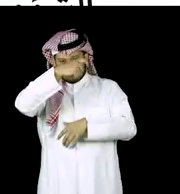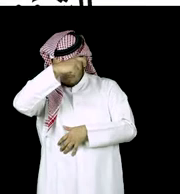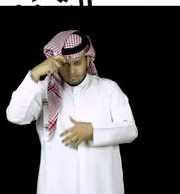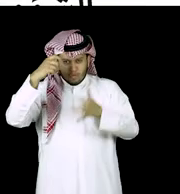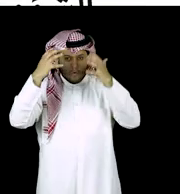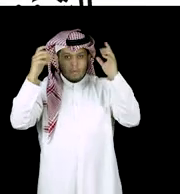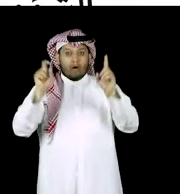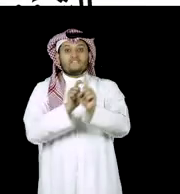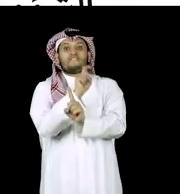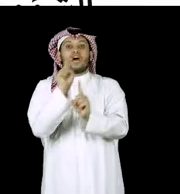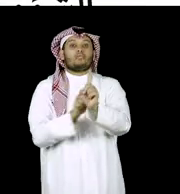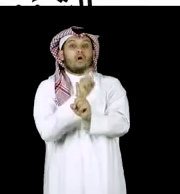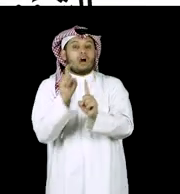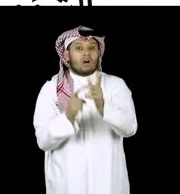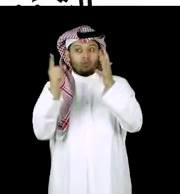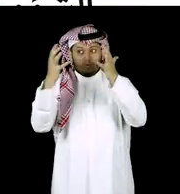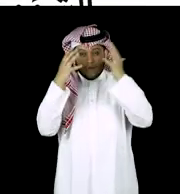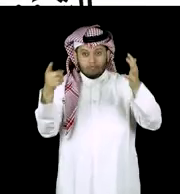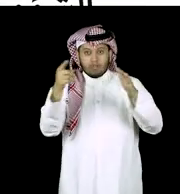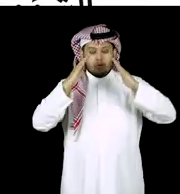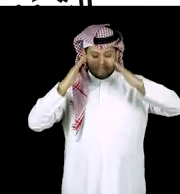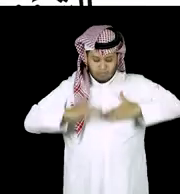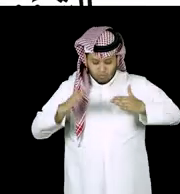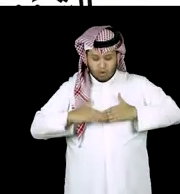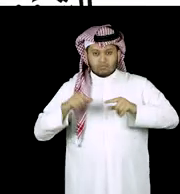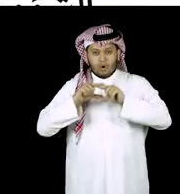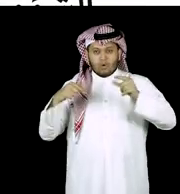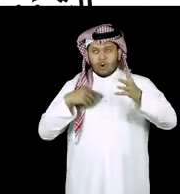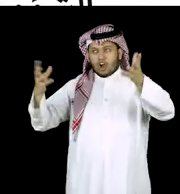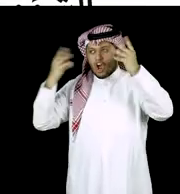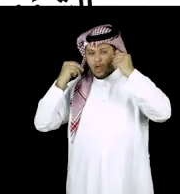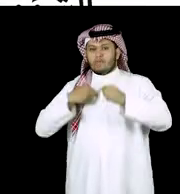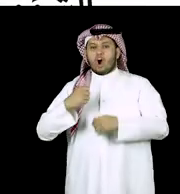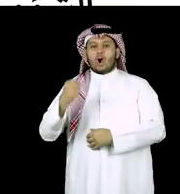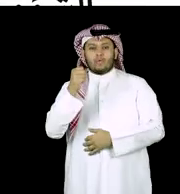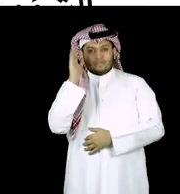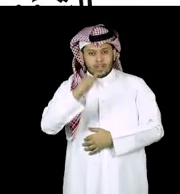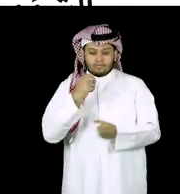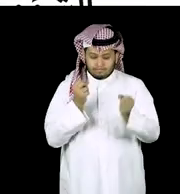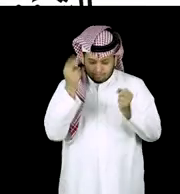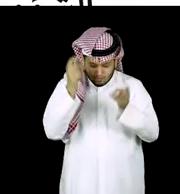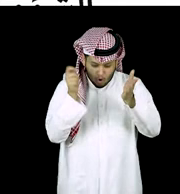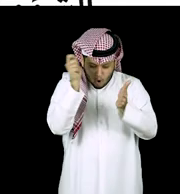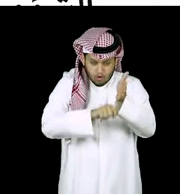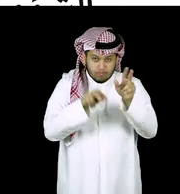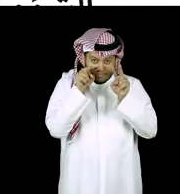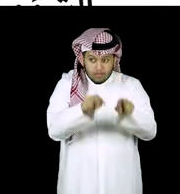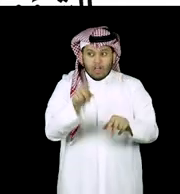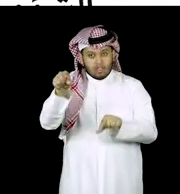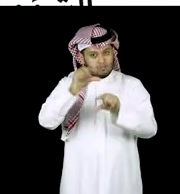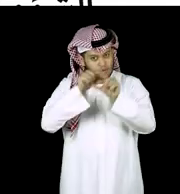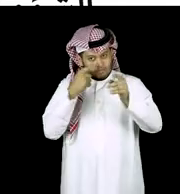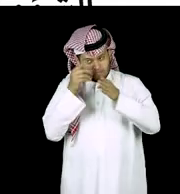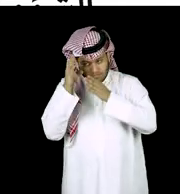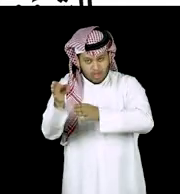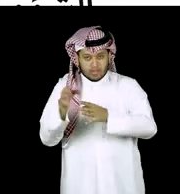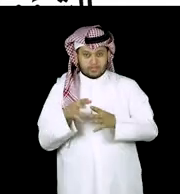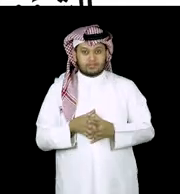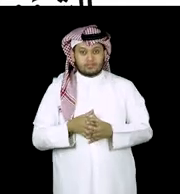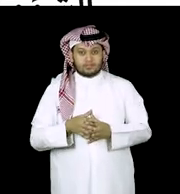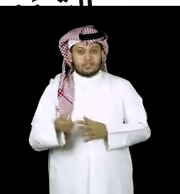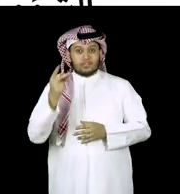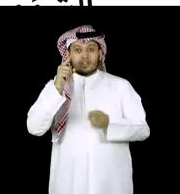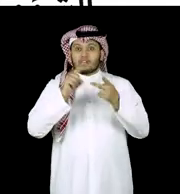وأهل الفتيا الذين توافرت فيهم أهلية الاجتهاد والنظر في الأحكام، ثانيا